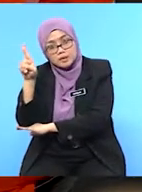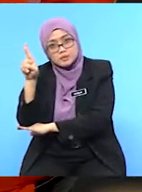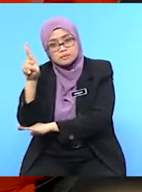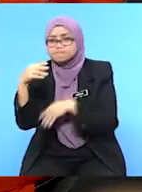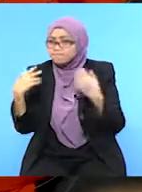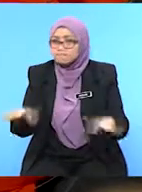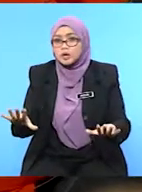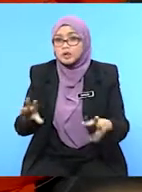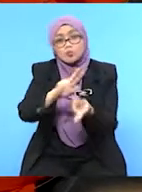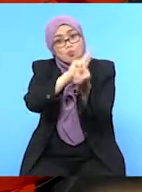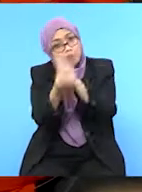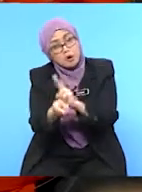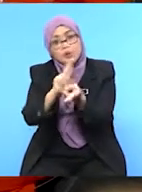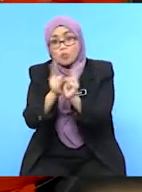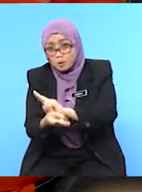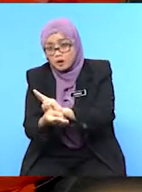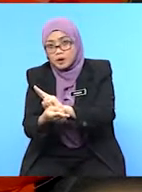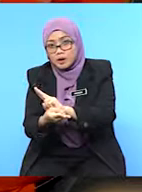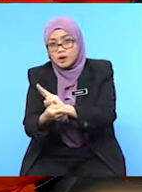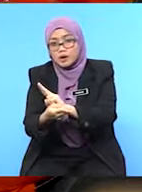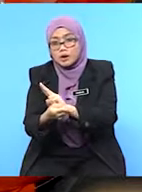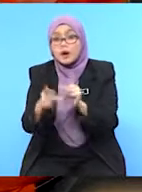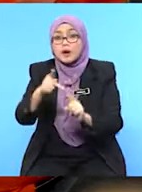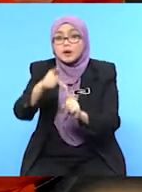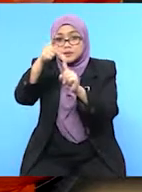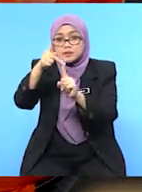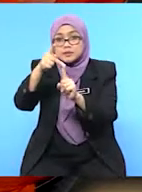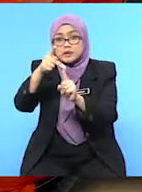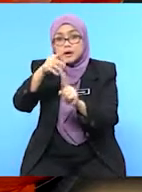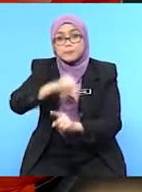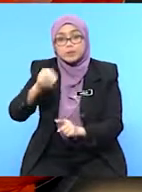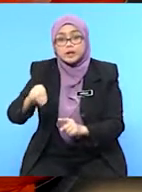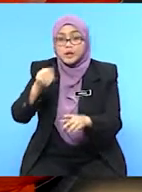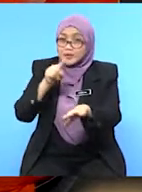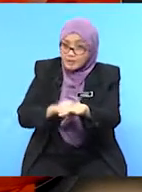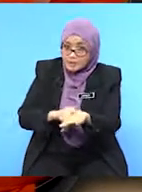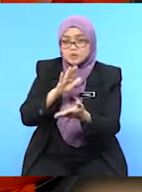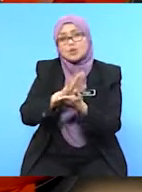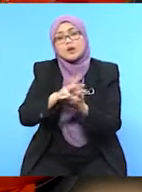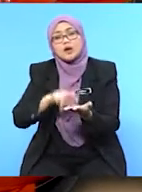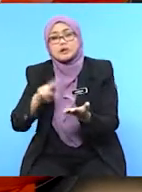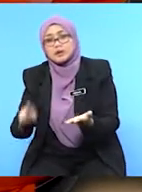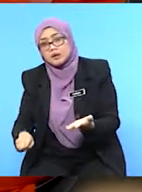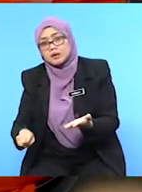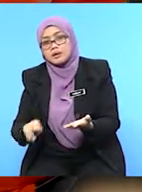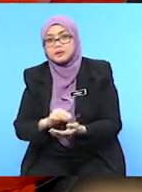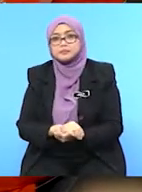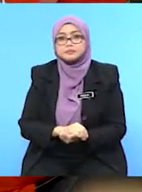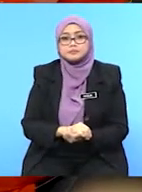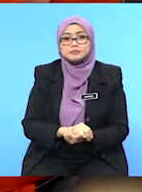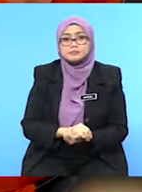qsar telah di gubal ah usus untuk belajar di peringkat rendah bertujuan untuk membangunkan modal insan yang berilmu pengetahuan